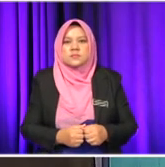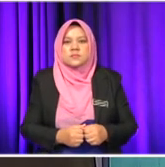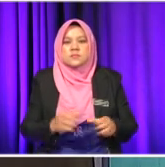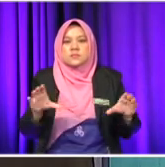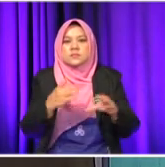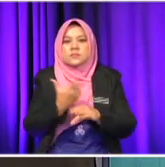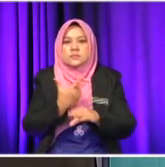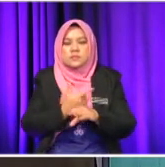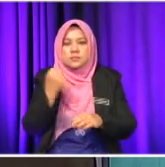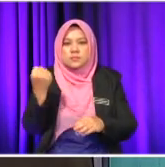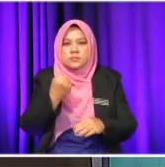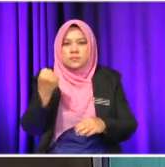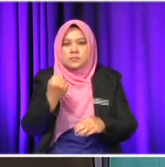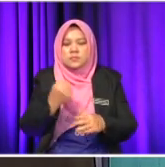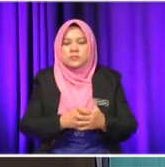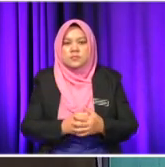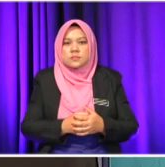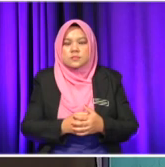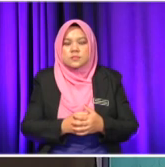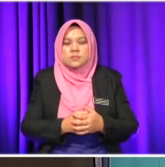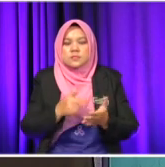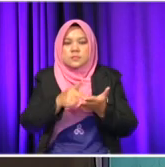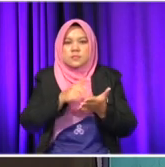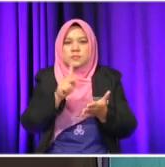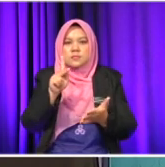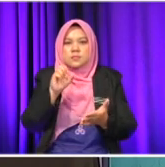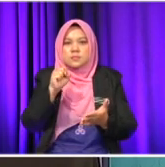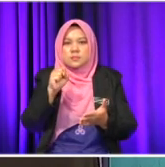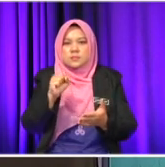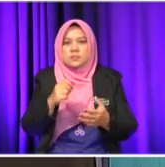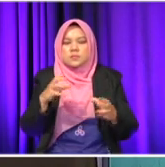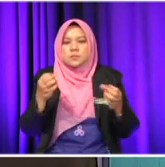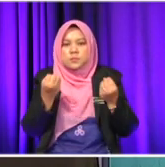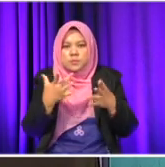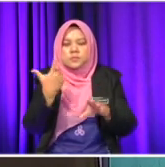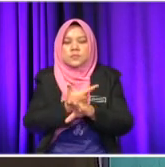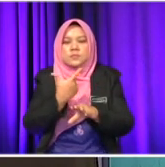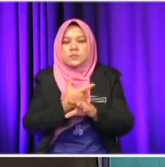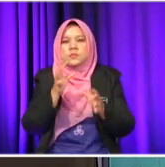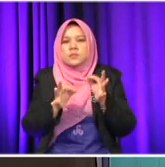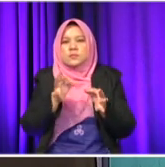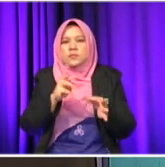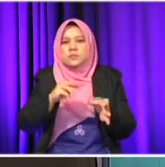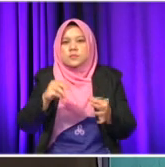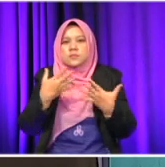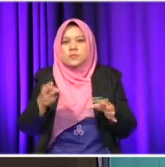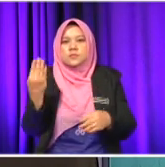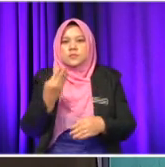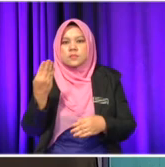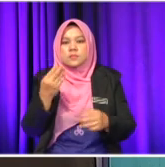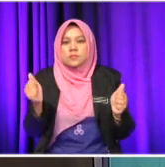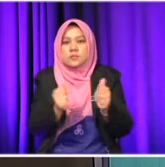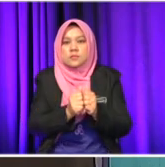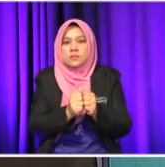buat latihan yang selalu untuk seorang pengrajin kos nih murid-murid kena perbanyakan latihan kalau murid-muridnya biasa dengan bentuk soal lain